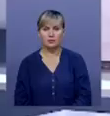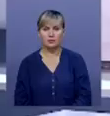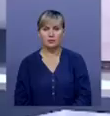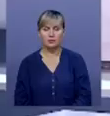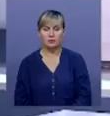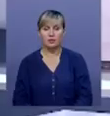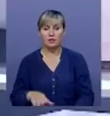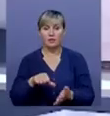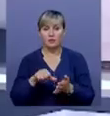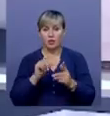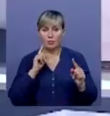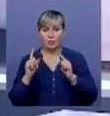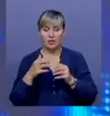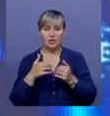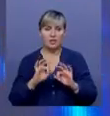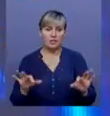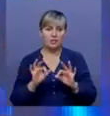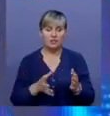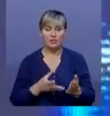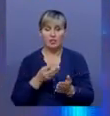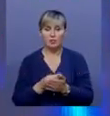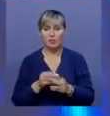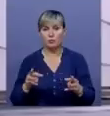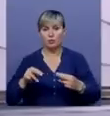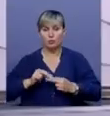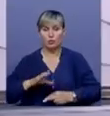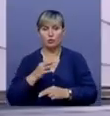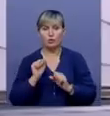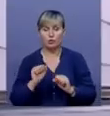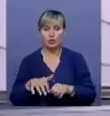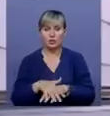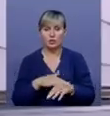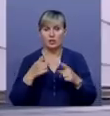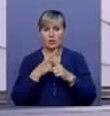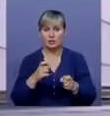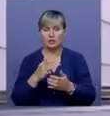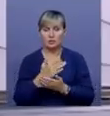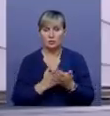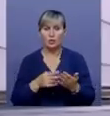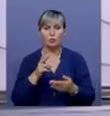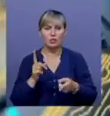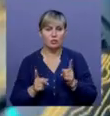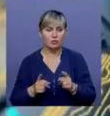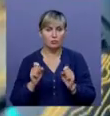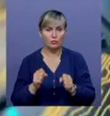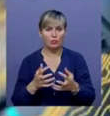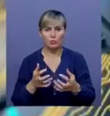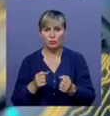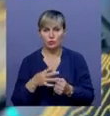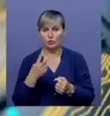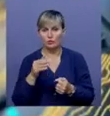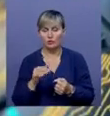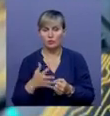выступая на брифинге с разъяснениями по выплатам министр труда и соцзащиты населения озвучил список тех кто действительно может рассчитывать на 40